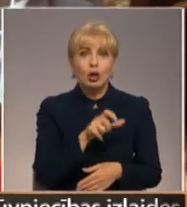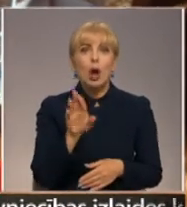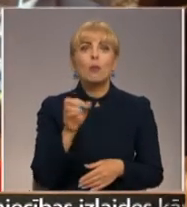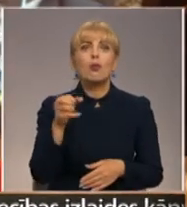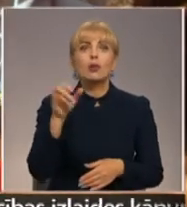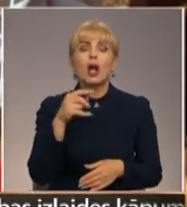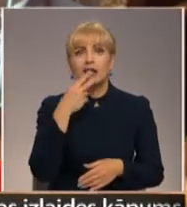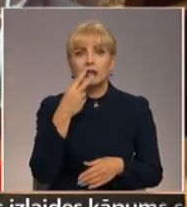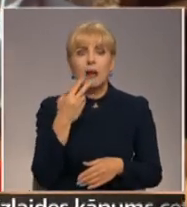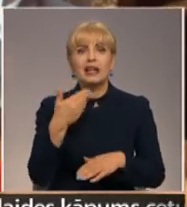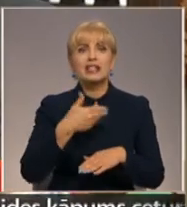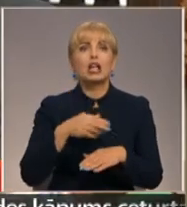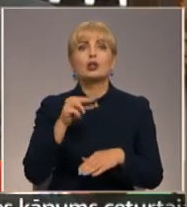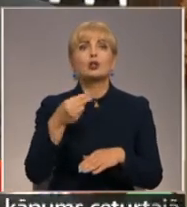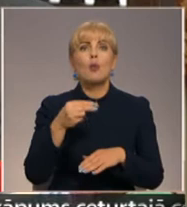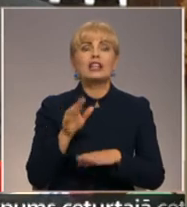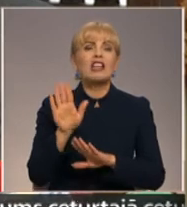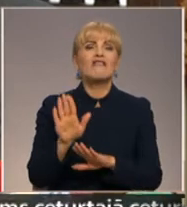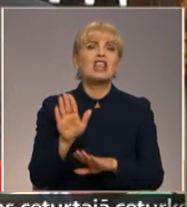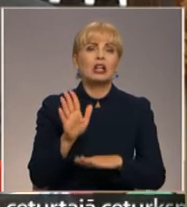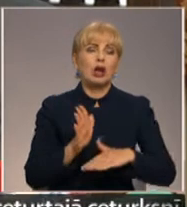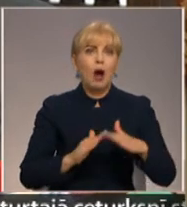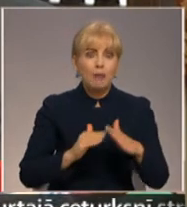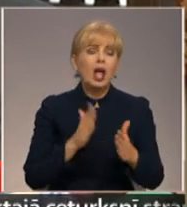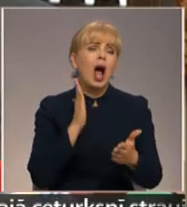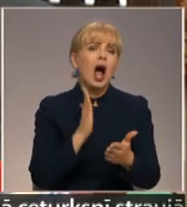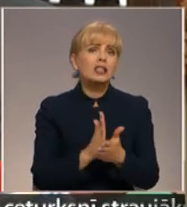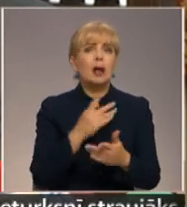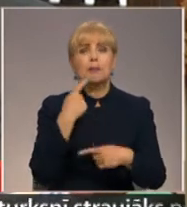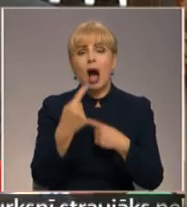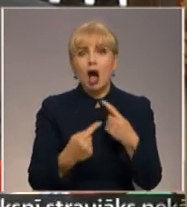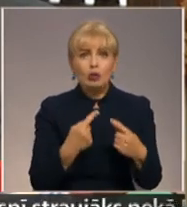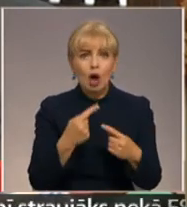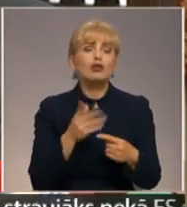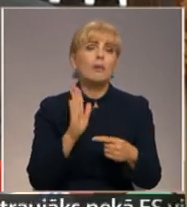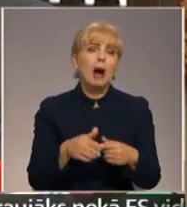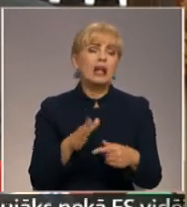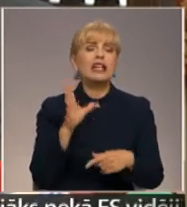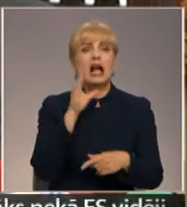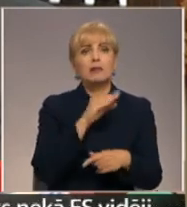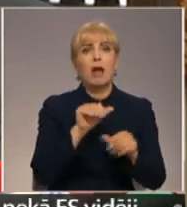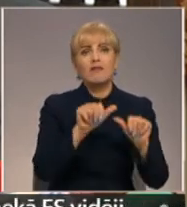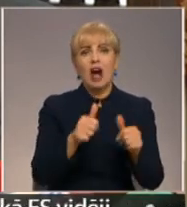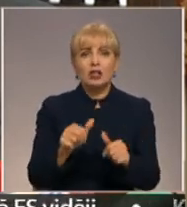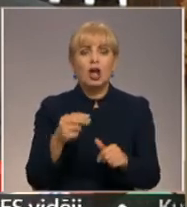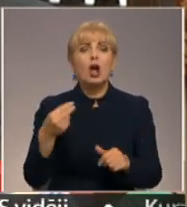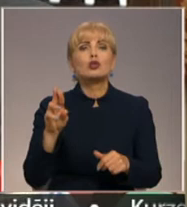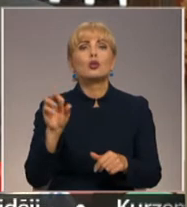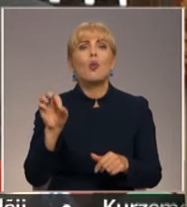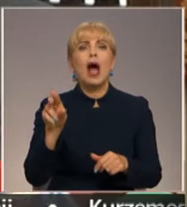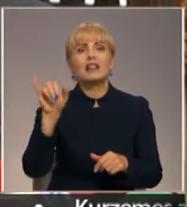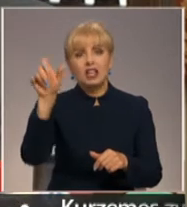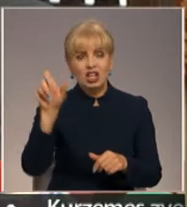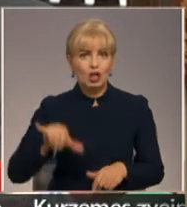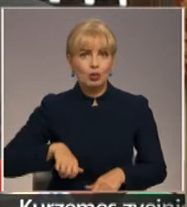redzēt Znotiņas vietnieku amatā. Mēs esam pārunājuši iespējamos variantus ar Znotiņas kundzi, bet katrā ziņā